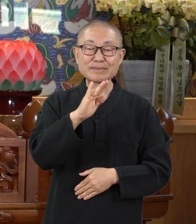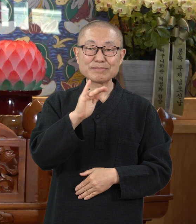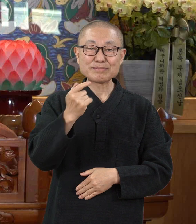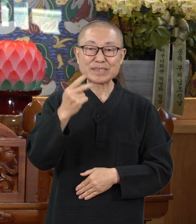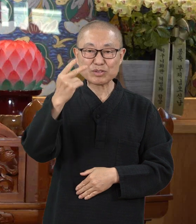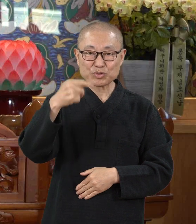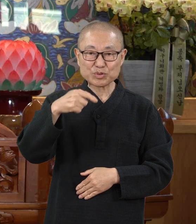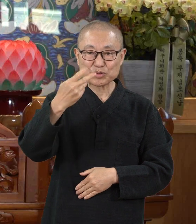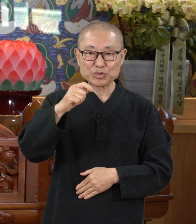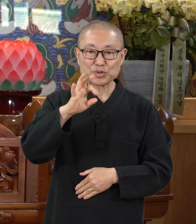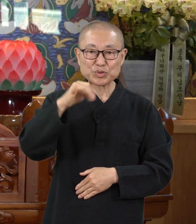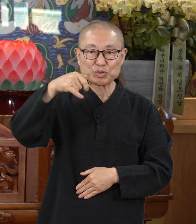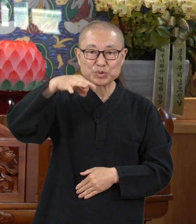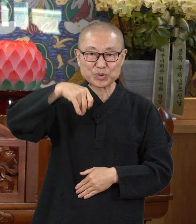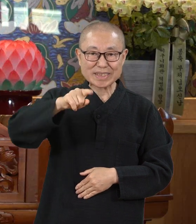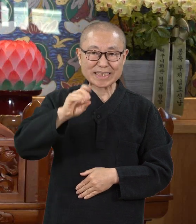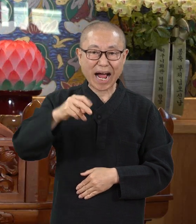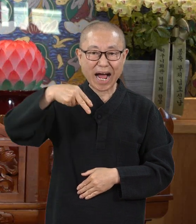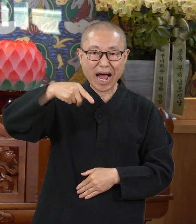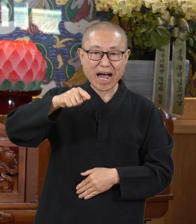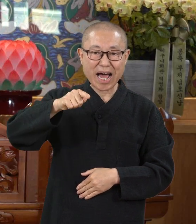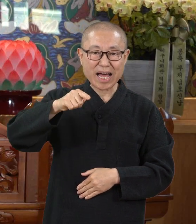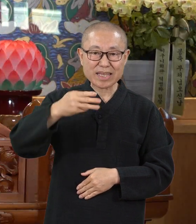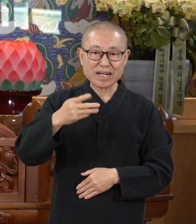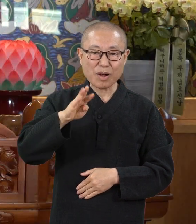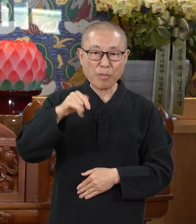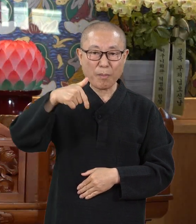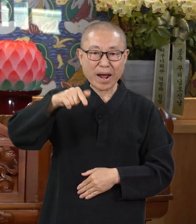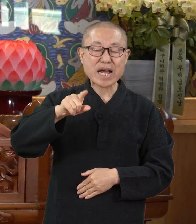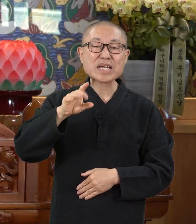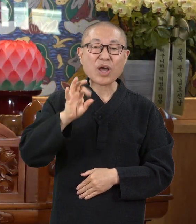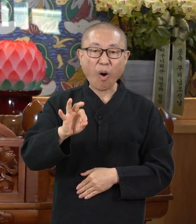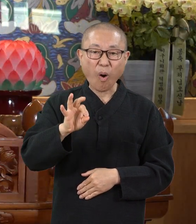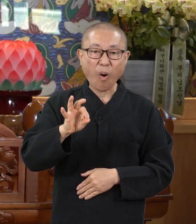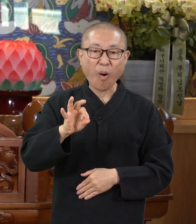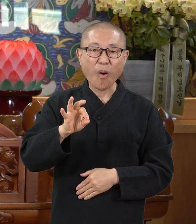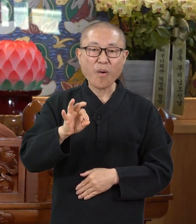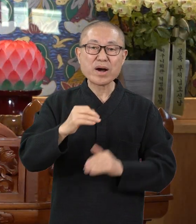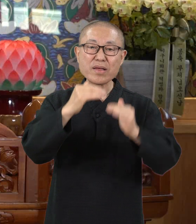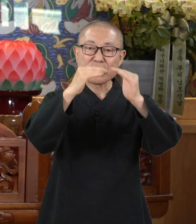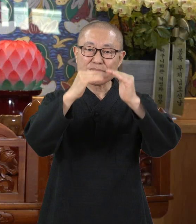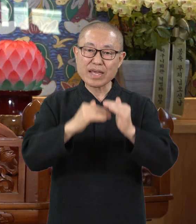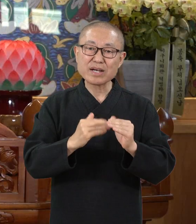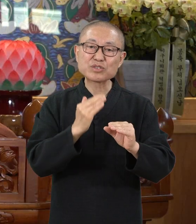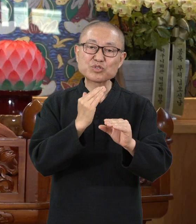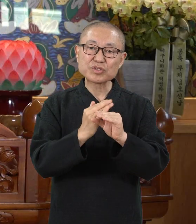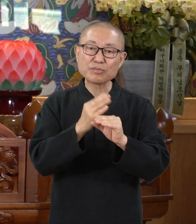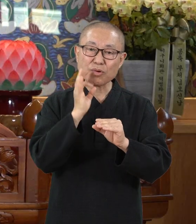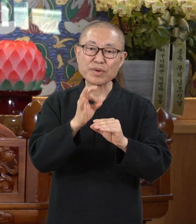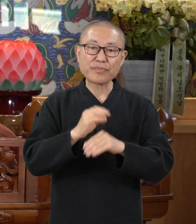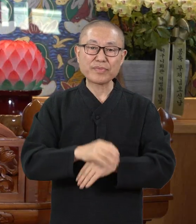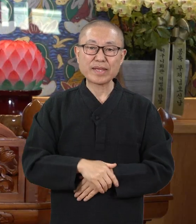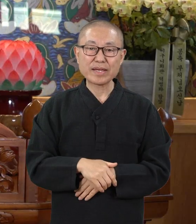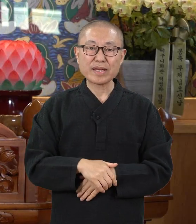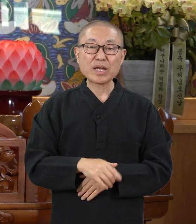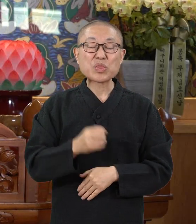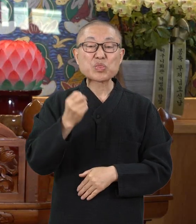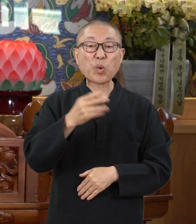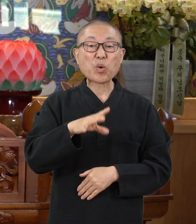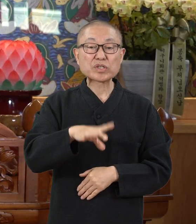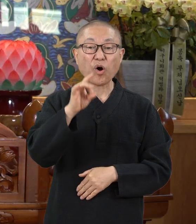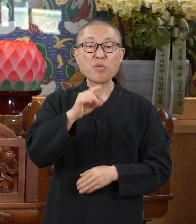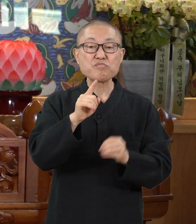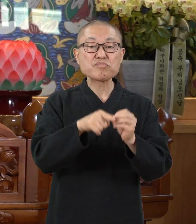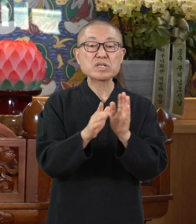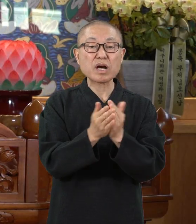빈두루유양설법경, 우리가 잘 알고 있는 안수정등 이야기가 빈두루유양설법경 또는 그